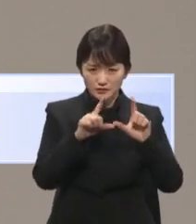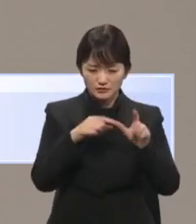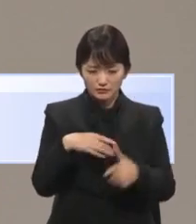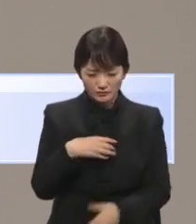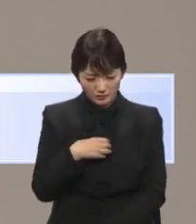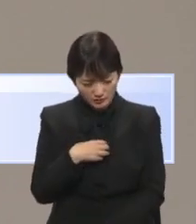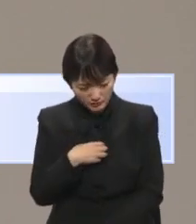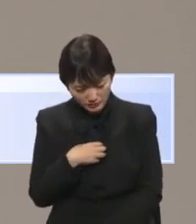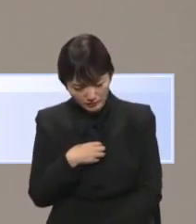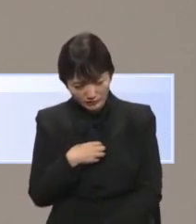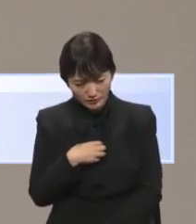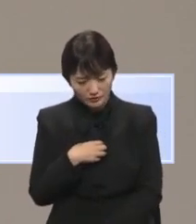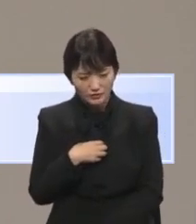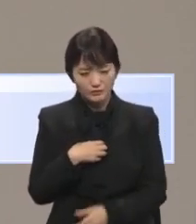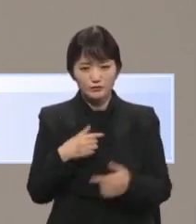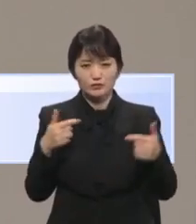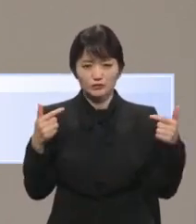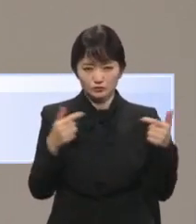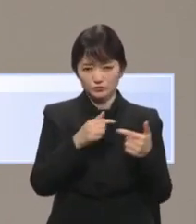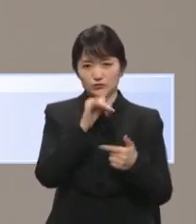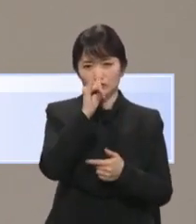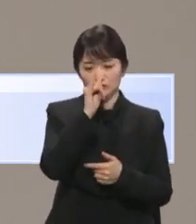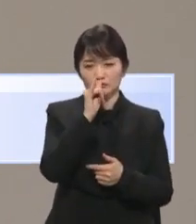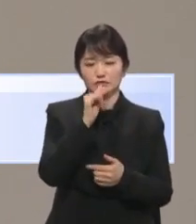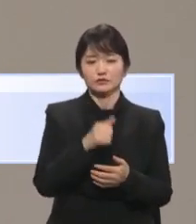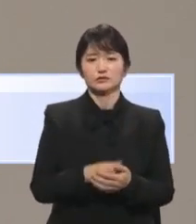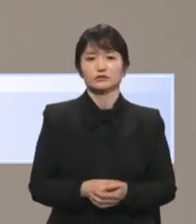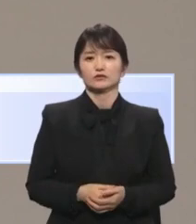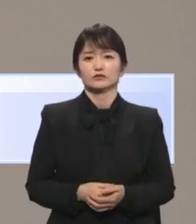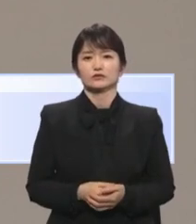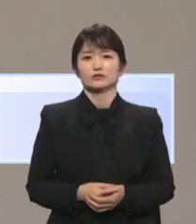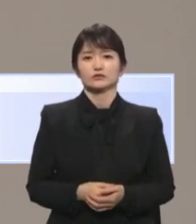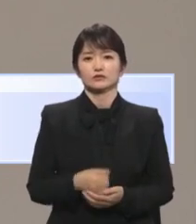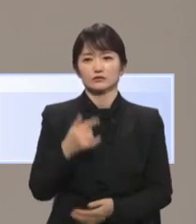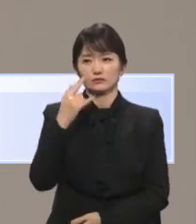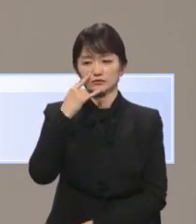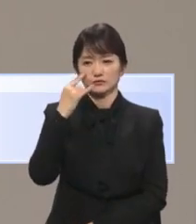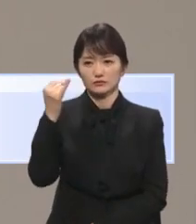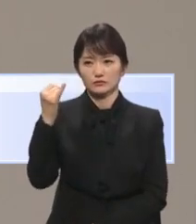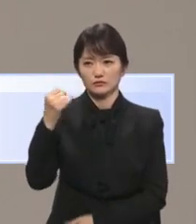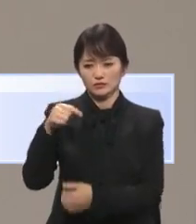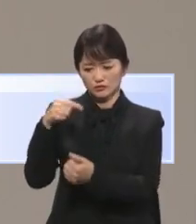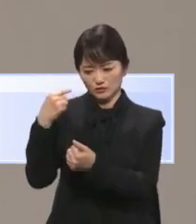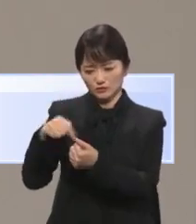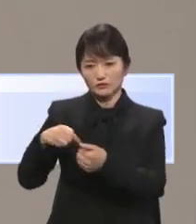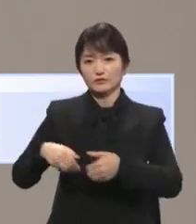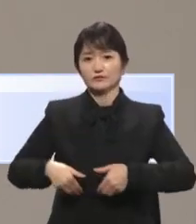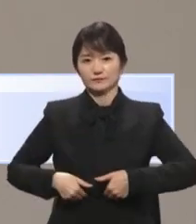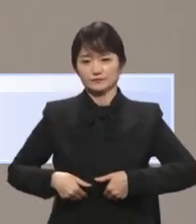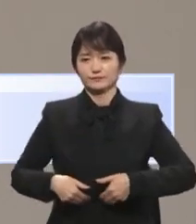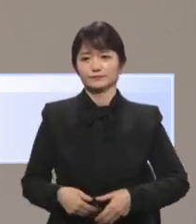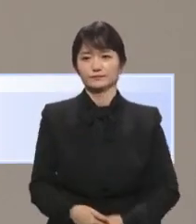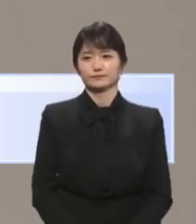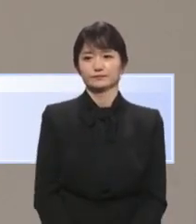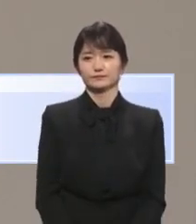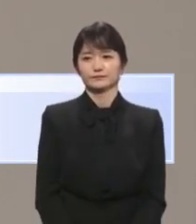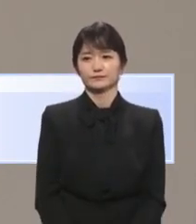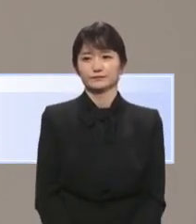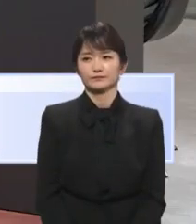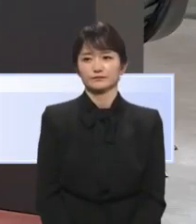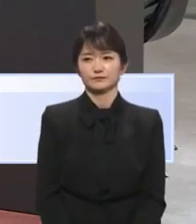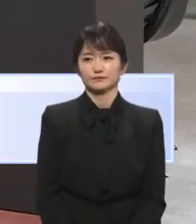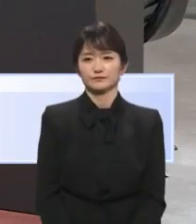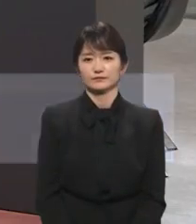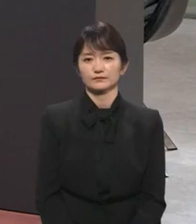수 있는 충격을 받았다면 경감시켜 줄 수 있는 사후 조치와이 학부모에 대한 교육도 좀 필요하다라고 보여집니다 이게 지금